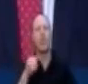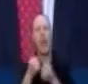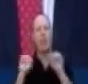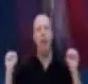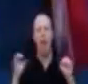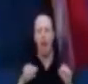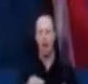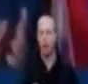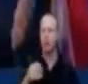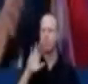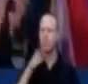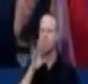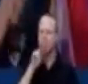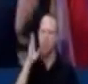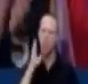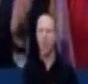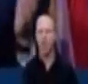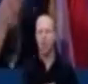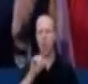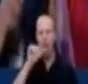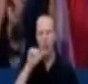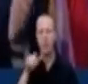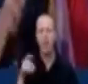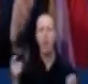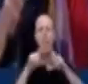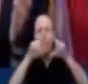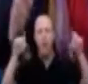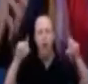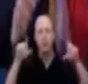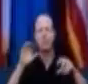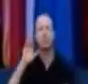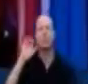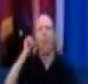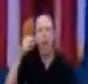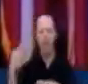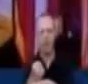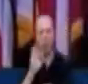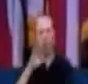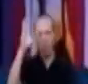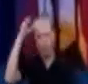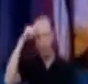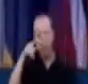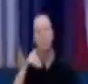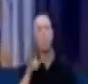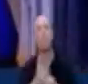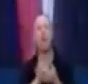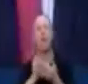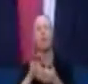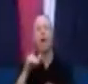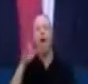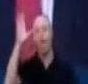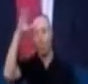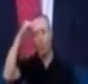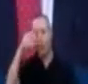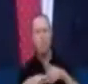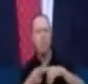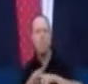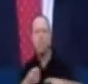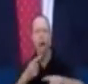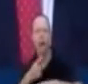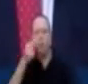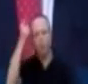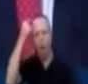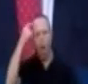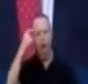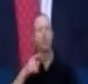ניכנס ישר ולעניין. בפוסט שפרסמת אתמול אחרי הניצחון הגדול של טראמפ, כתבת שטראמפ בעט בראש לתקשורת, לסלבס, לאנשי